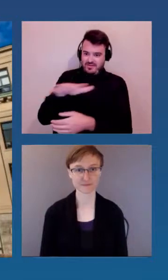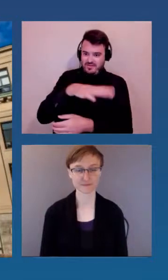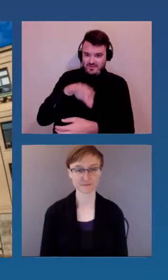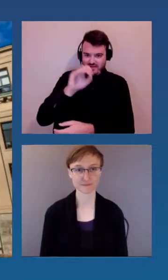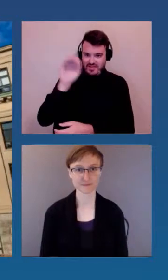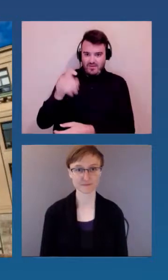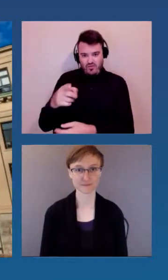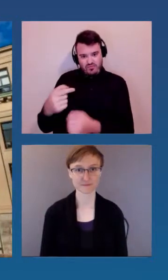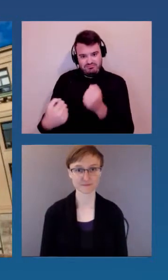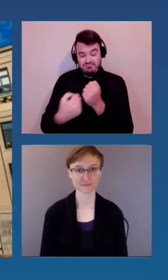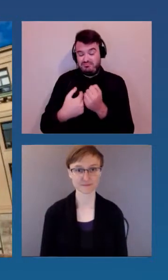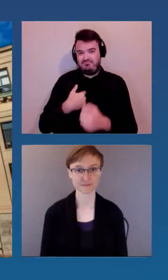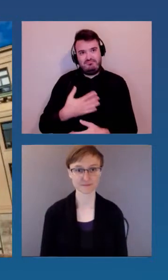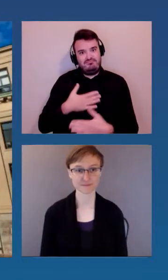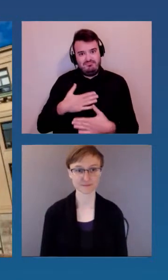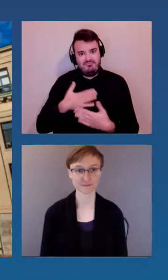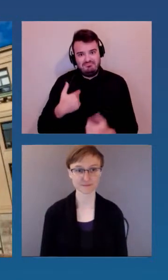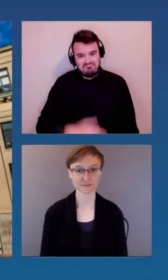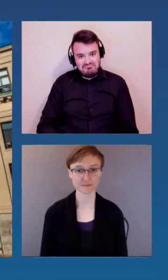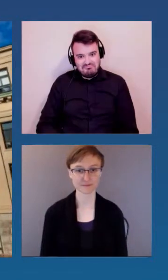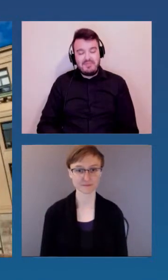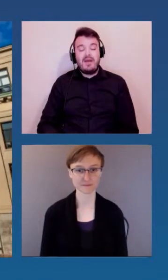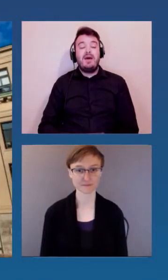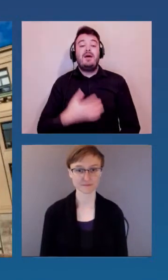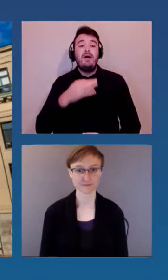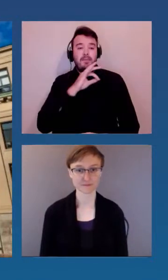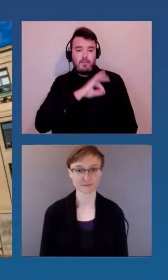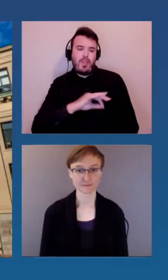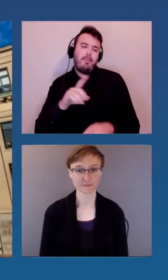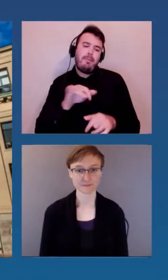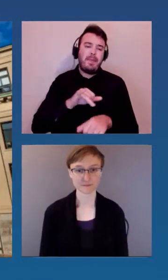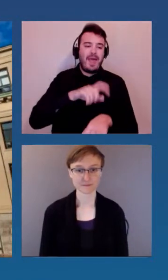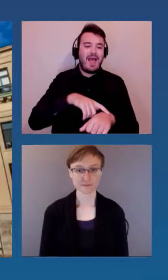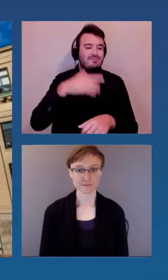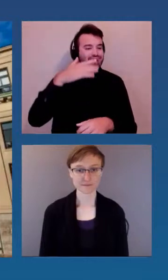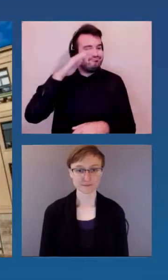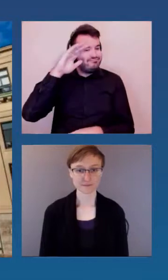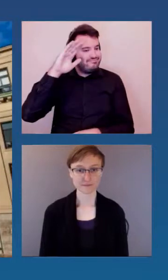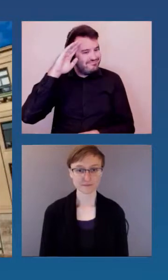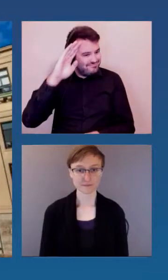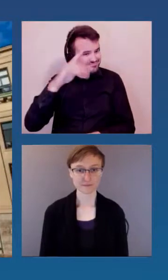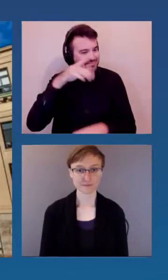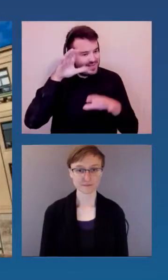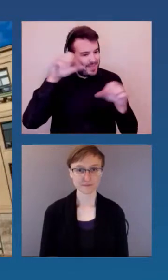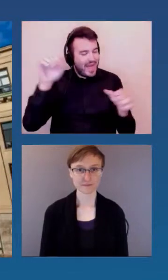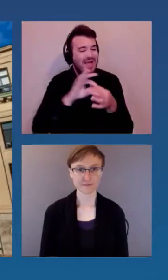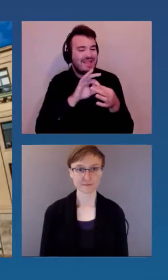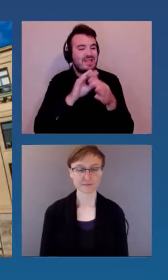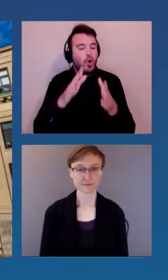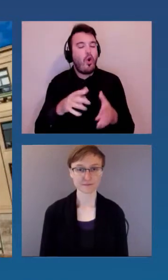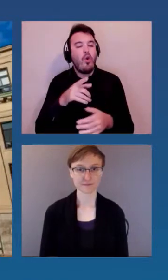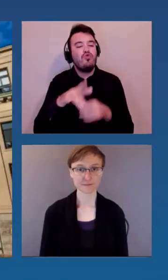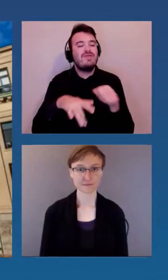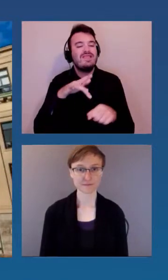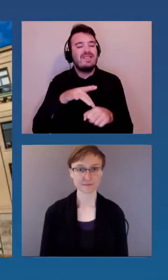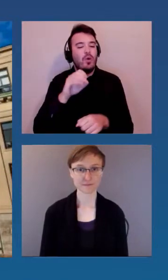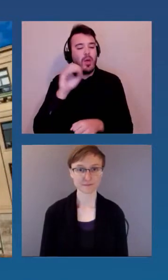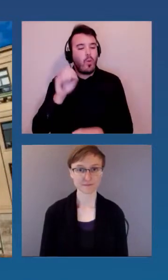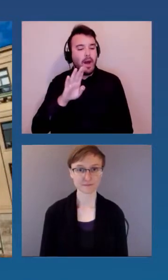Merci. Merci, thank you. Merci, Madame Bourgeois. Je passe maintenant la parole au président de